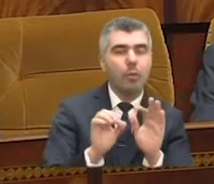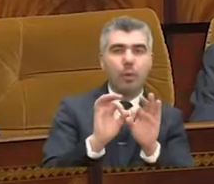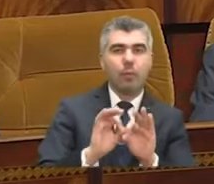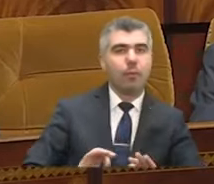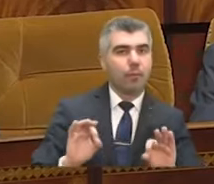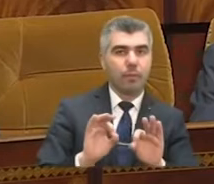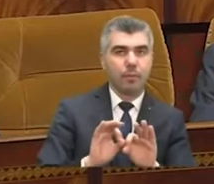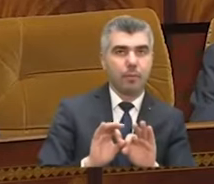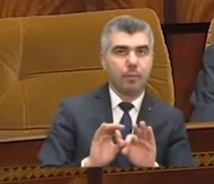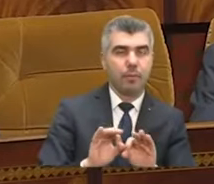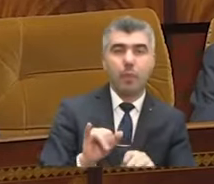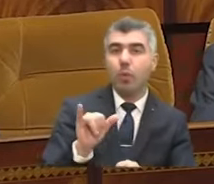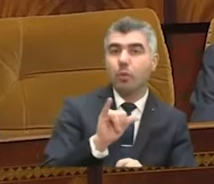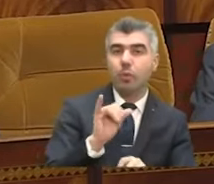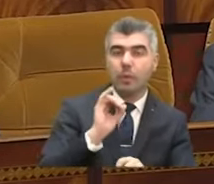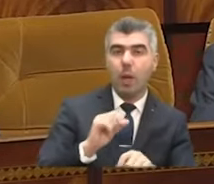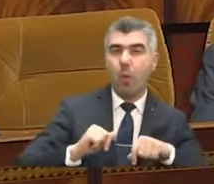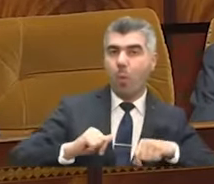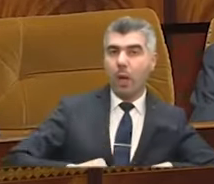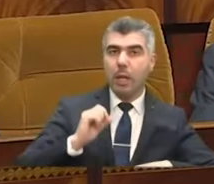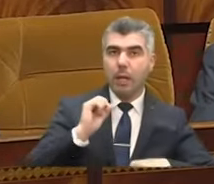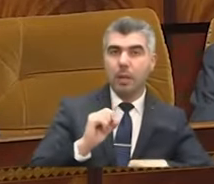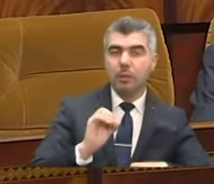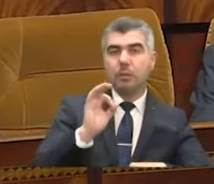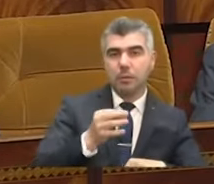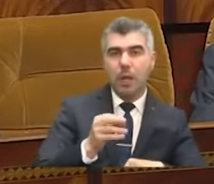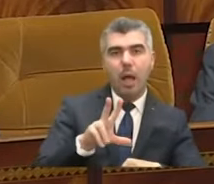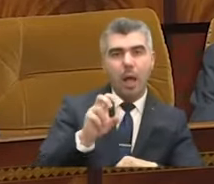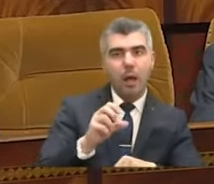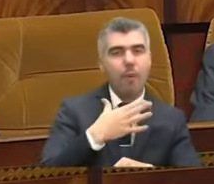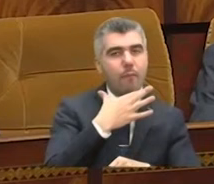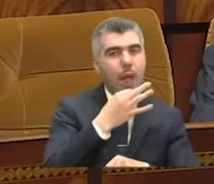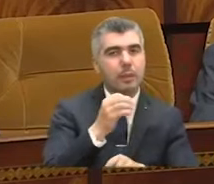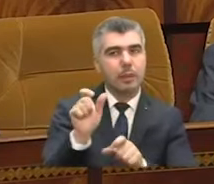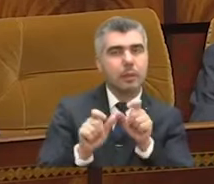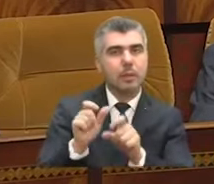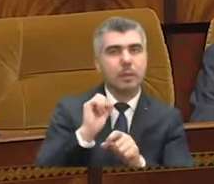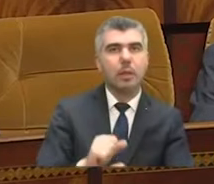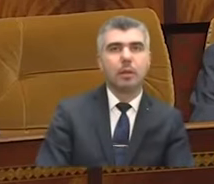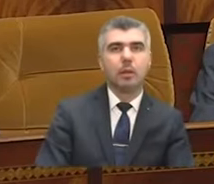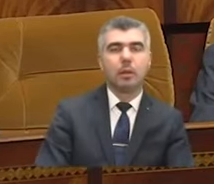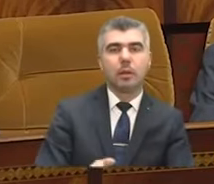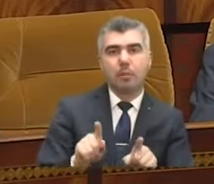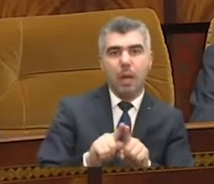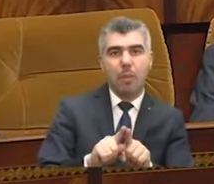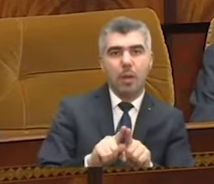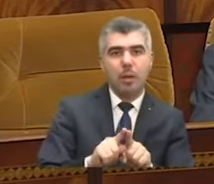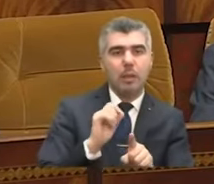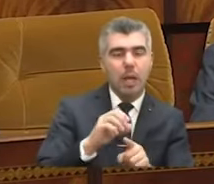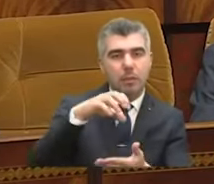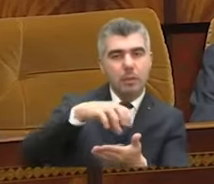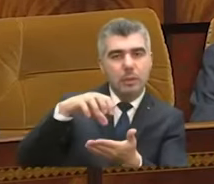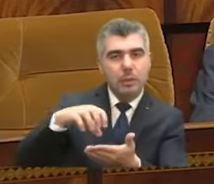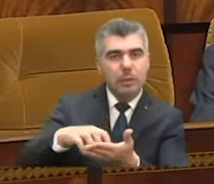ما نتمناه هو أن تتفضل الوزارة، وأنتم رجل ميسر يعني تفضل الوزارة تعطي في